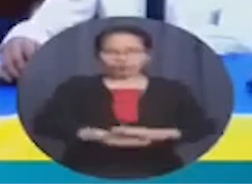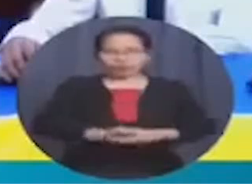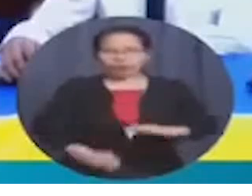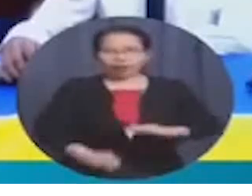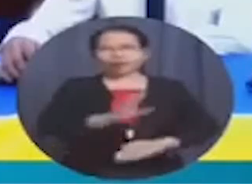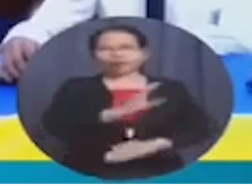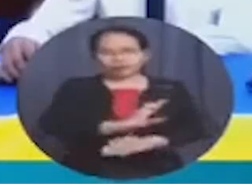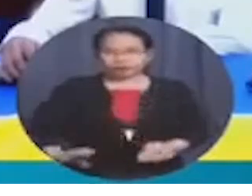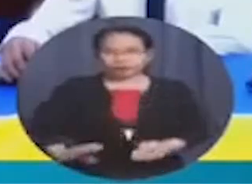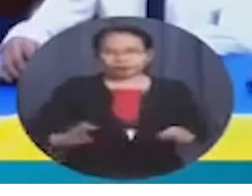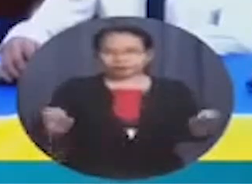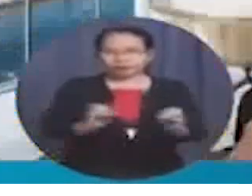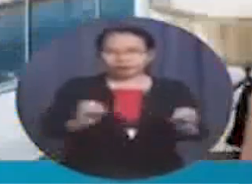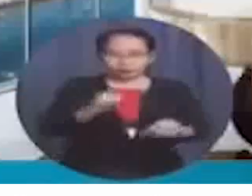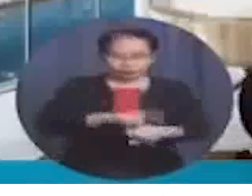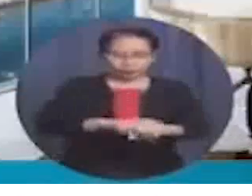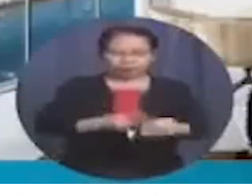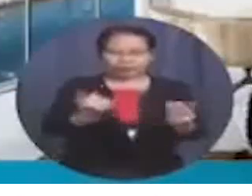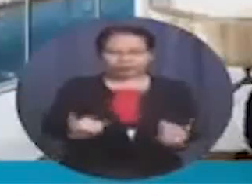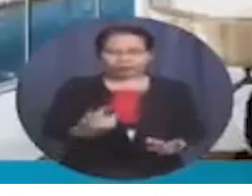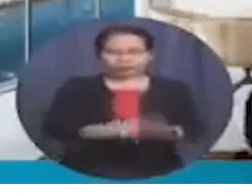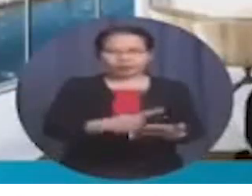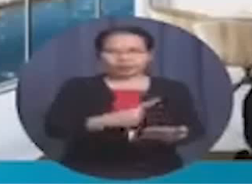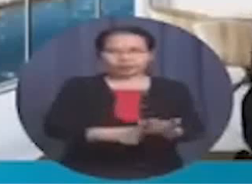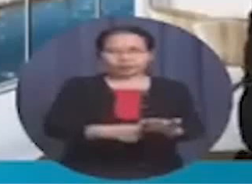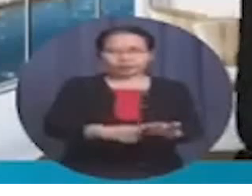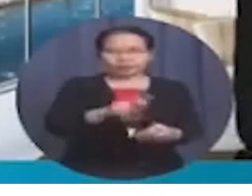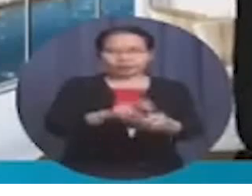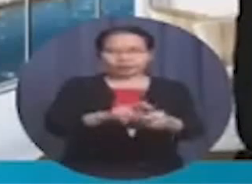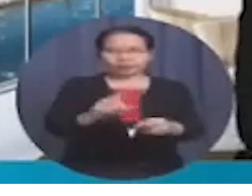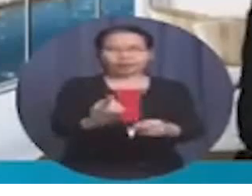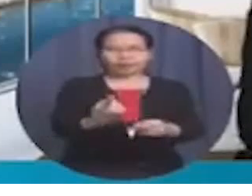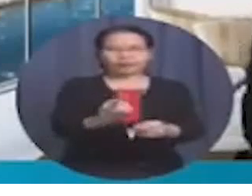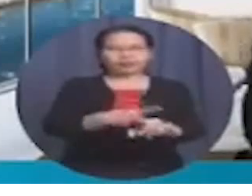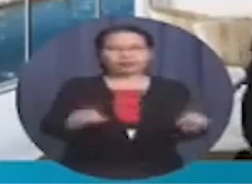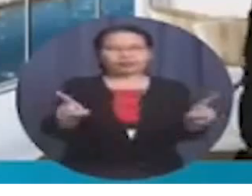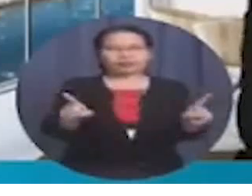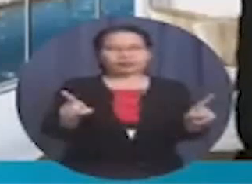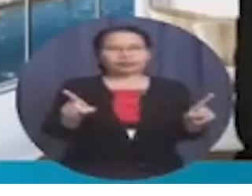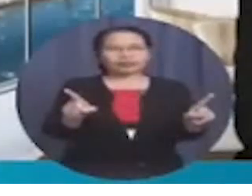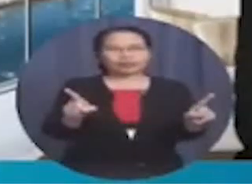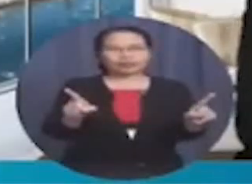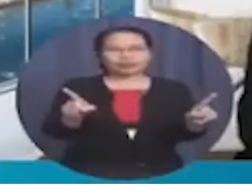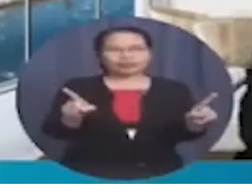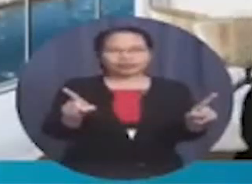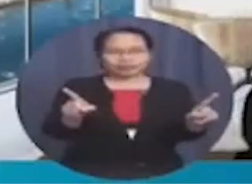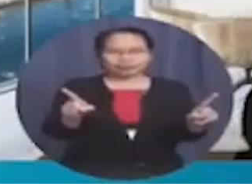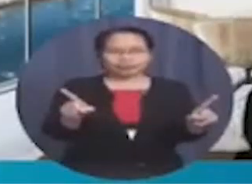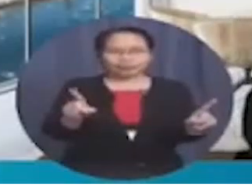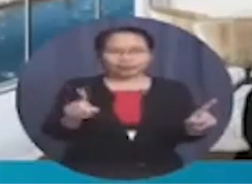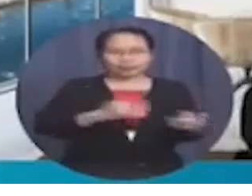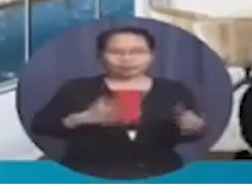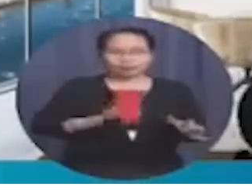ipinanganak si Kristo. Wala lang tayong panahon ngayon para talakayin yan, mabibitin lang eh. Pero natalakay ko na yan sa ibang